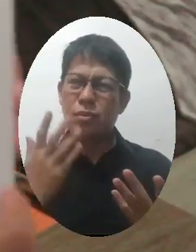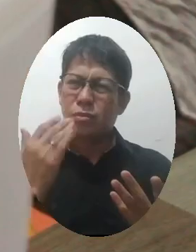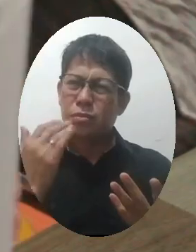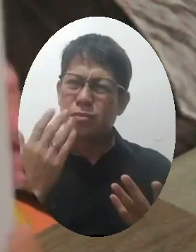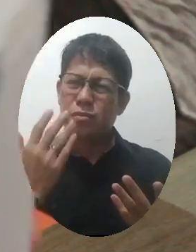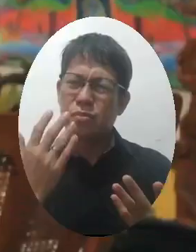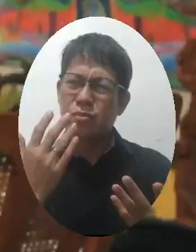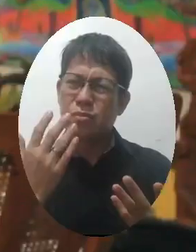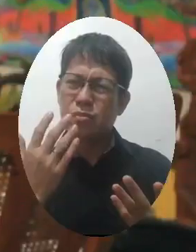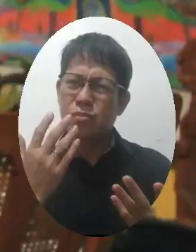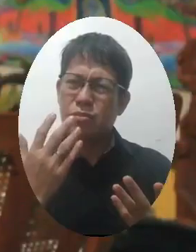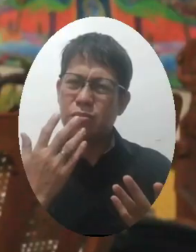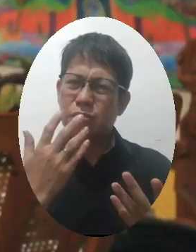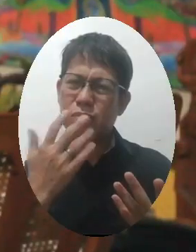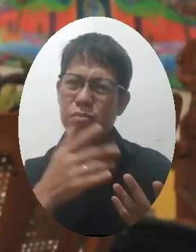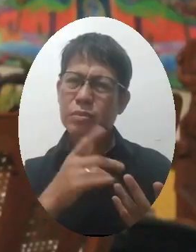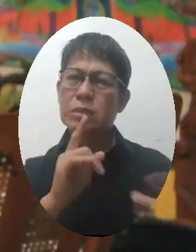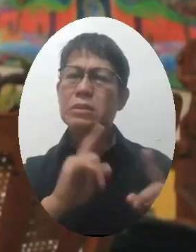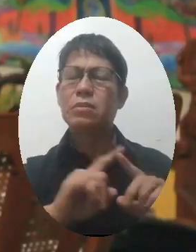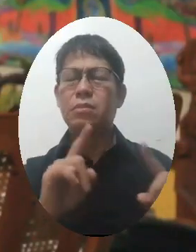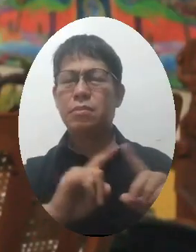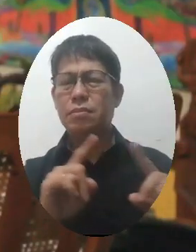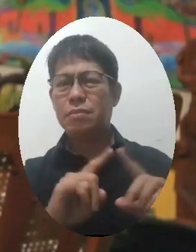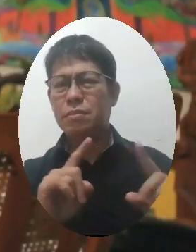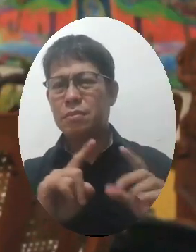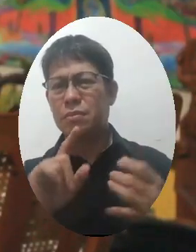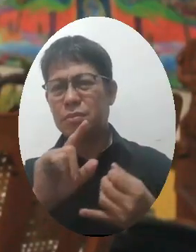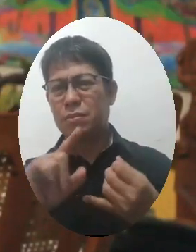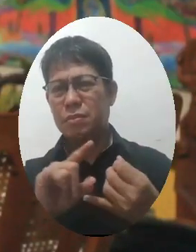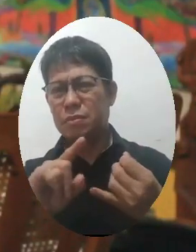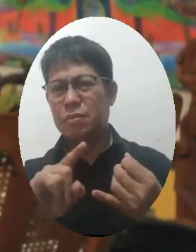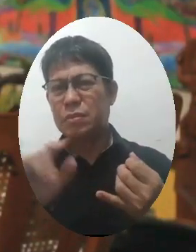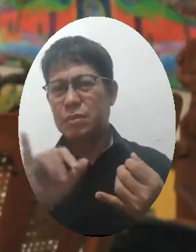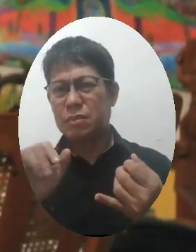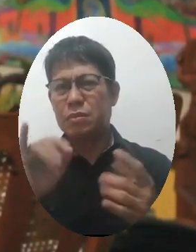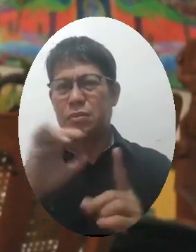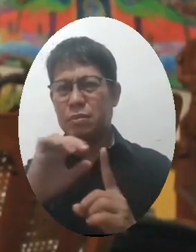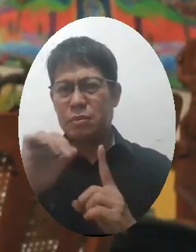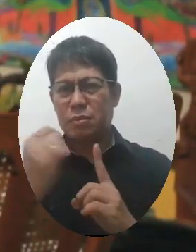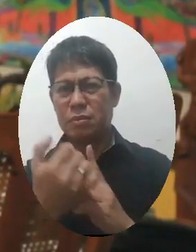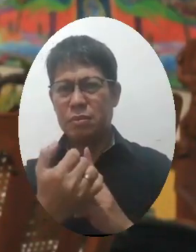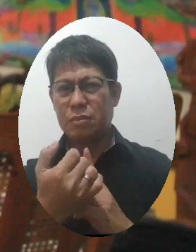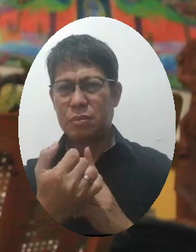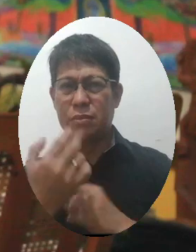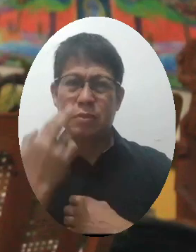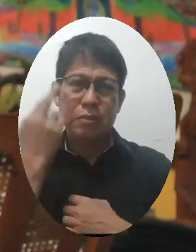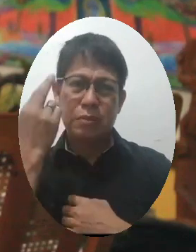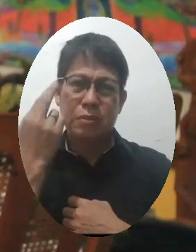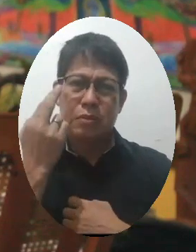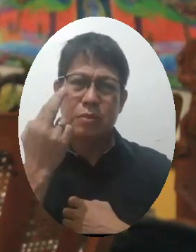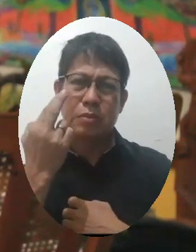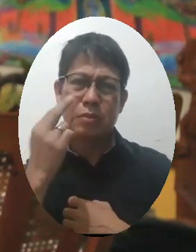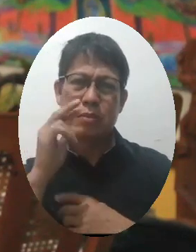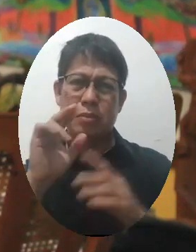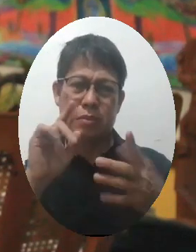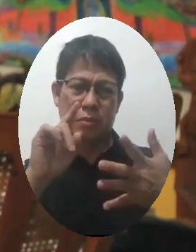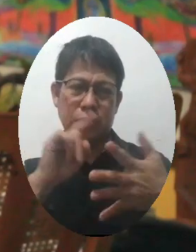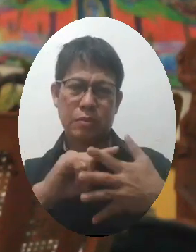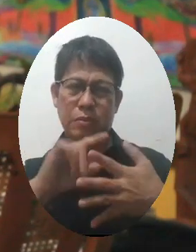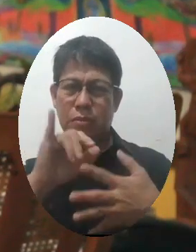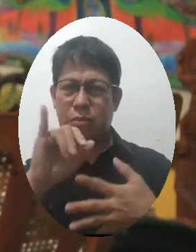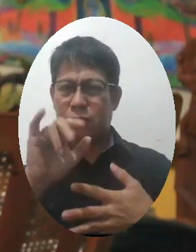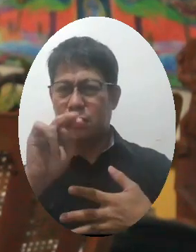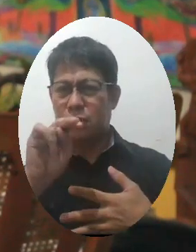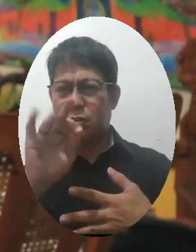konti. Ang dahilan nito ay iba't ibang genetic at environmental factors. Kabilang dito yung